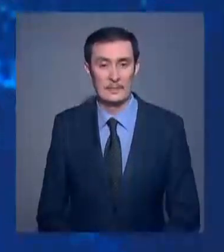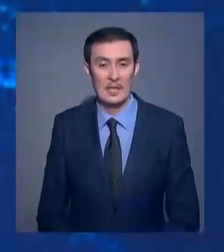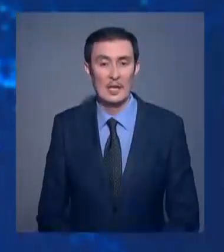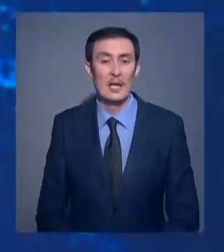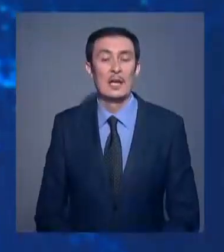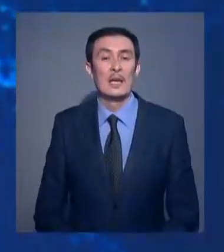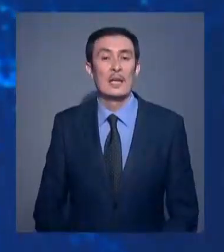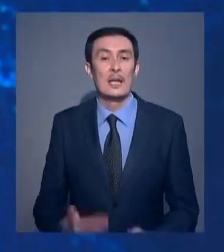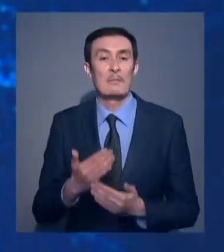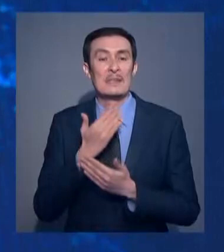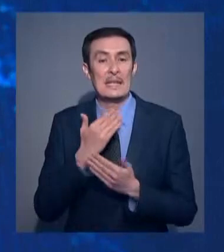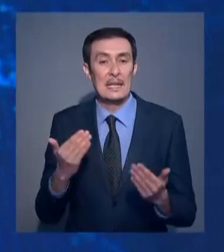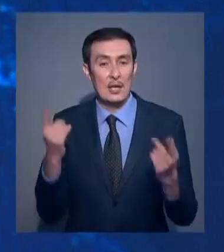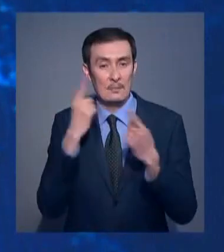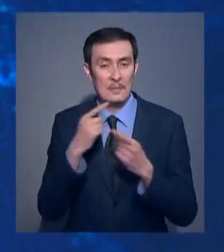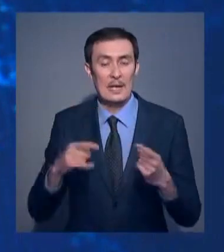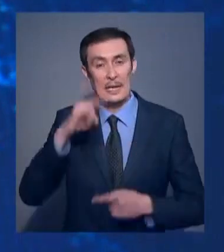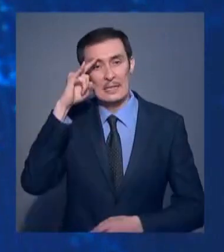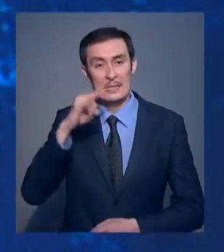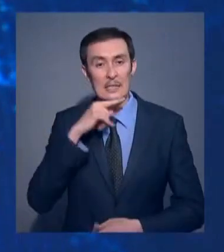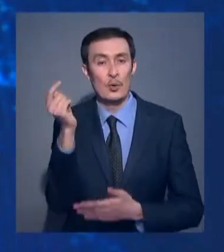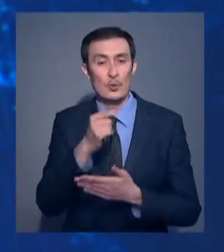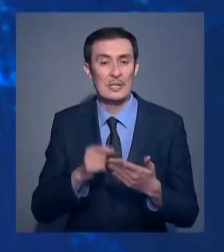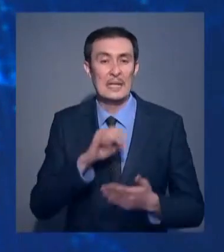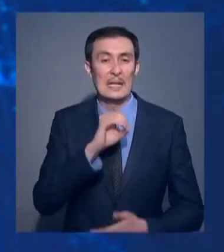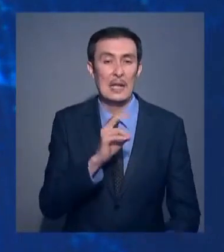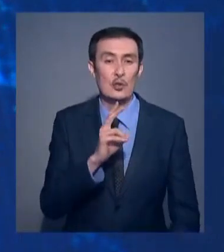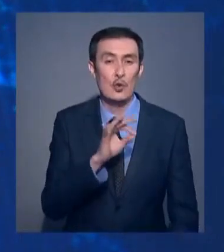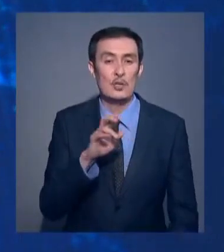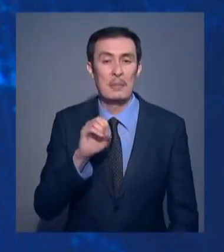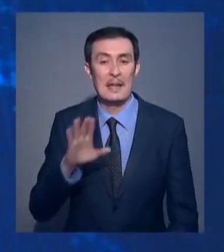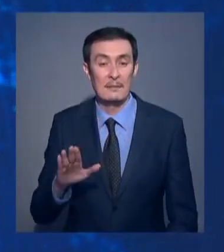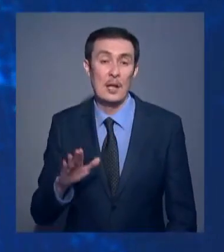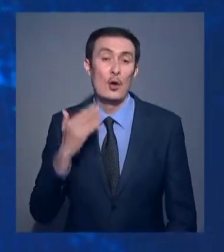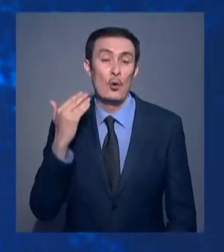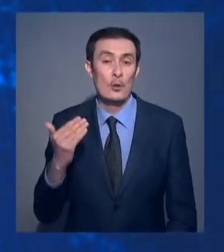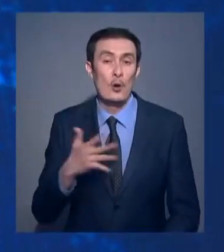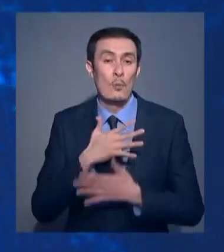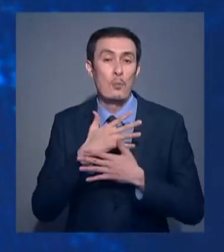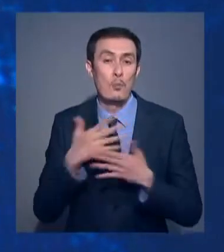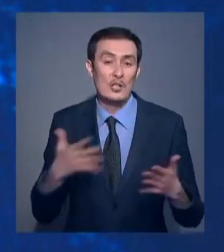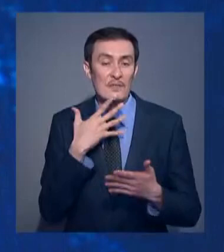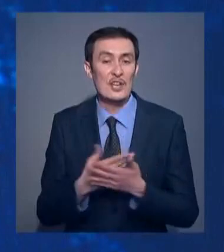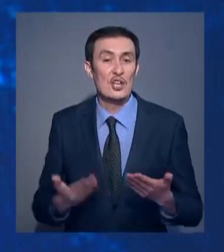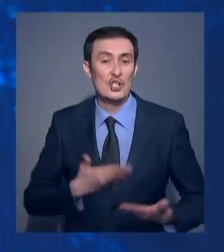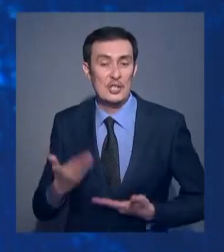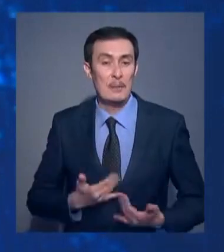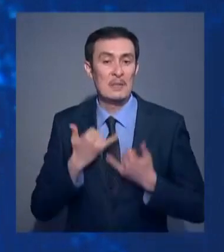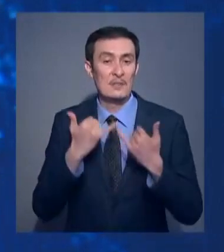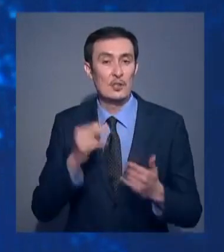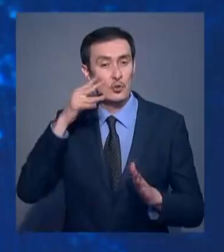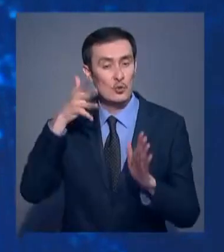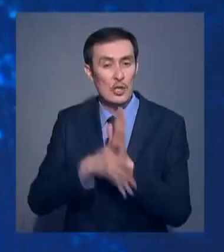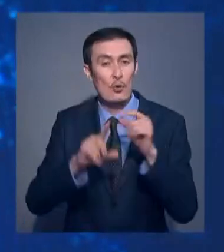И в завершение выпуска об известном казахстанском художнике Ерлане Кужабаеве. Он большую часть своей жизни посвятил